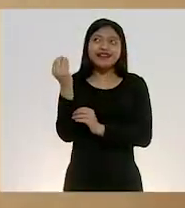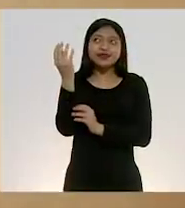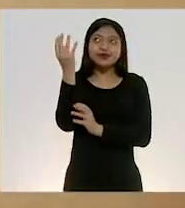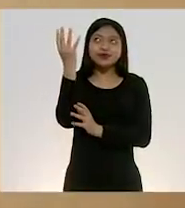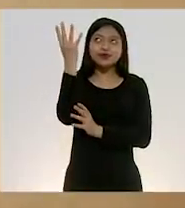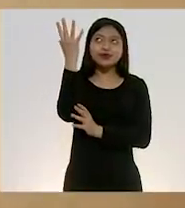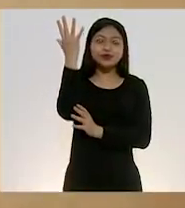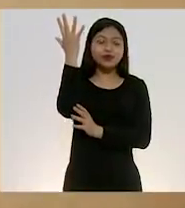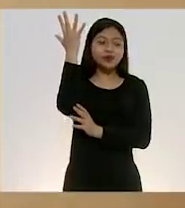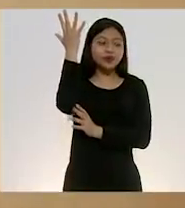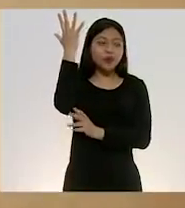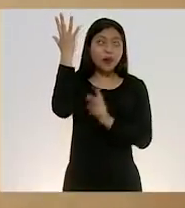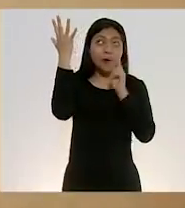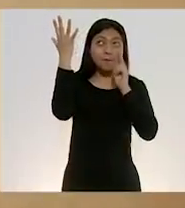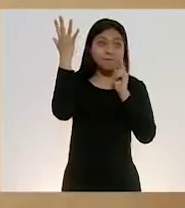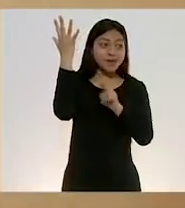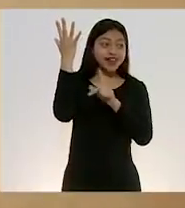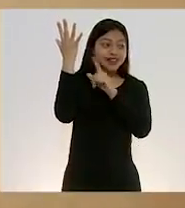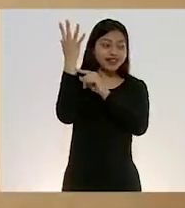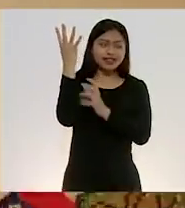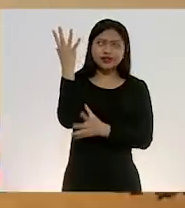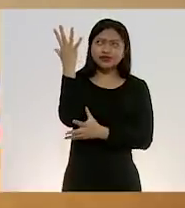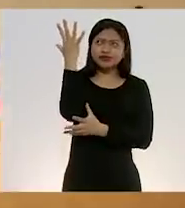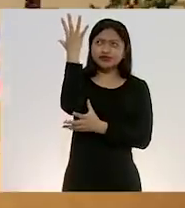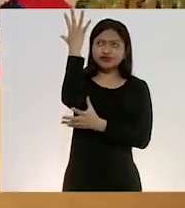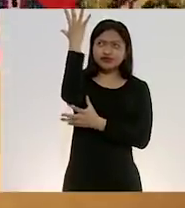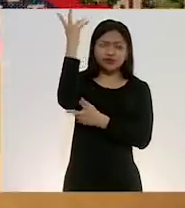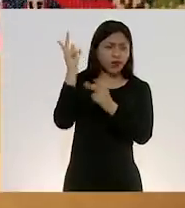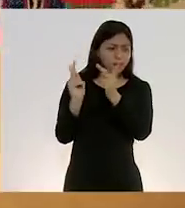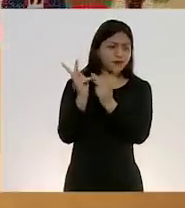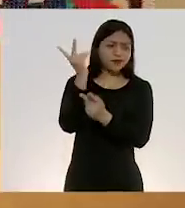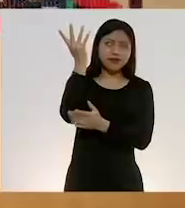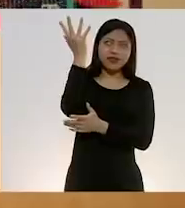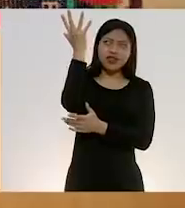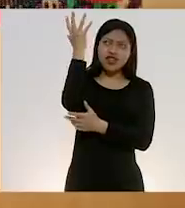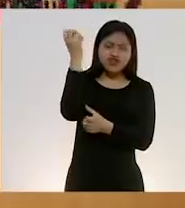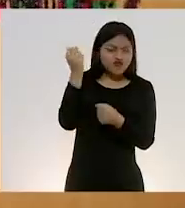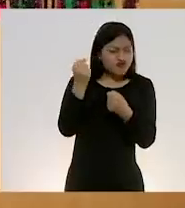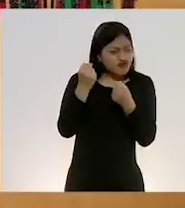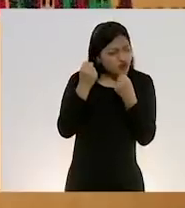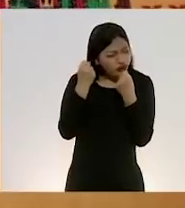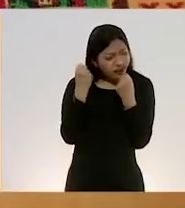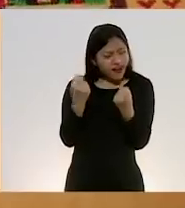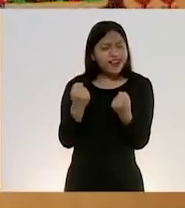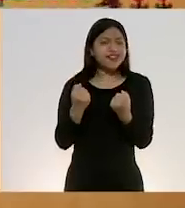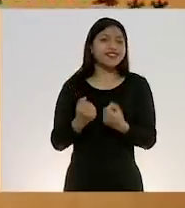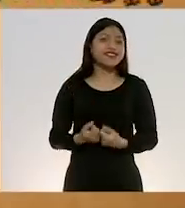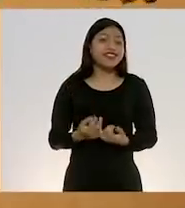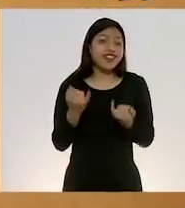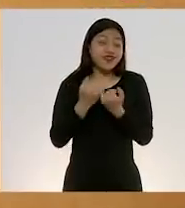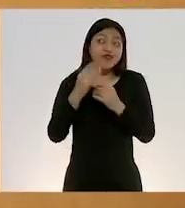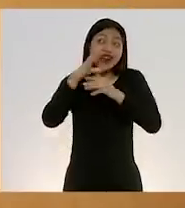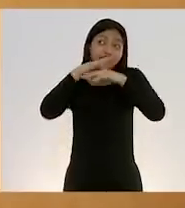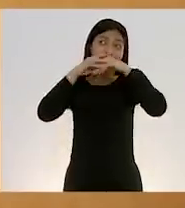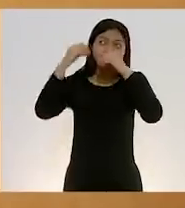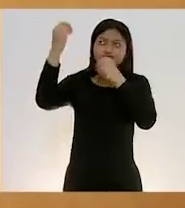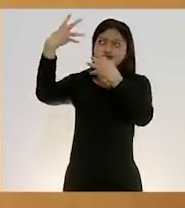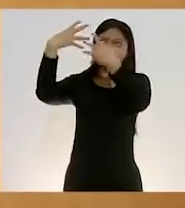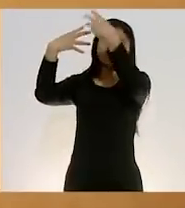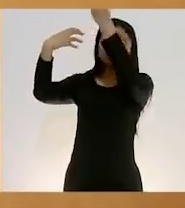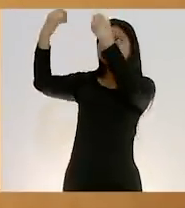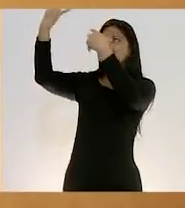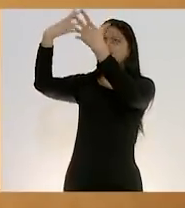yokolum. Punohochtal heshun kulche. Yanuyantal umuk. Kayanak uyich.